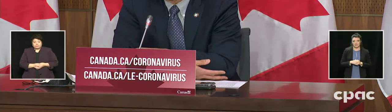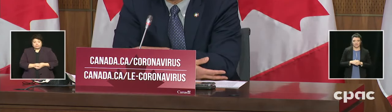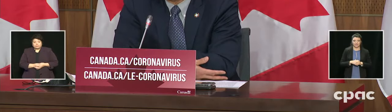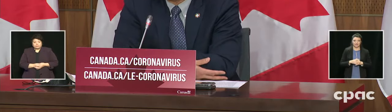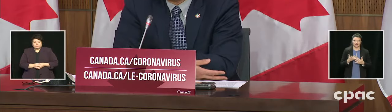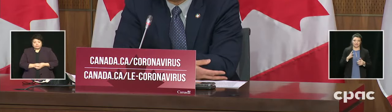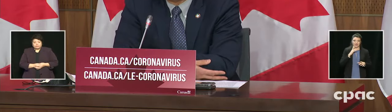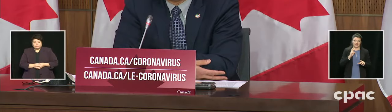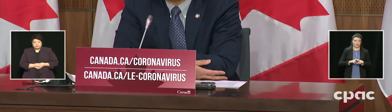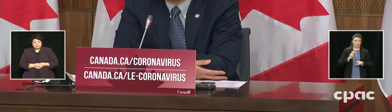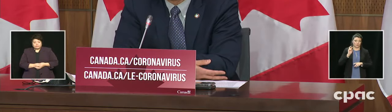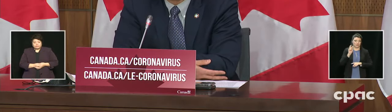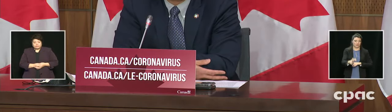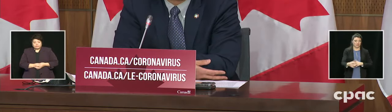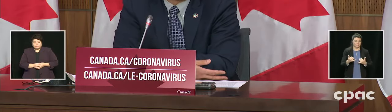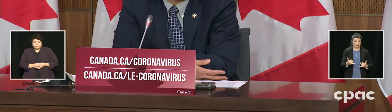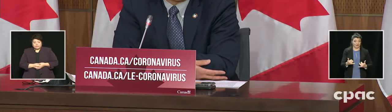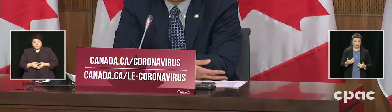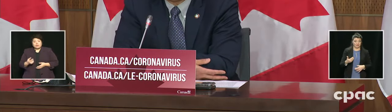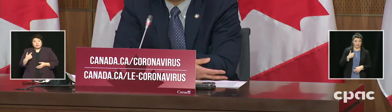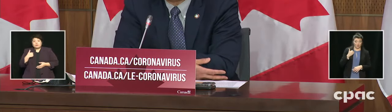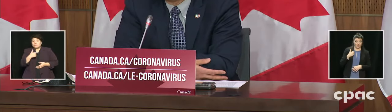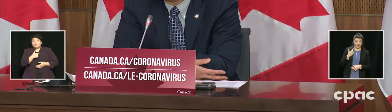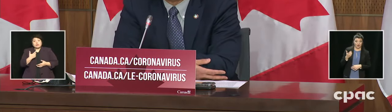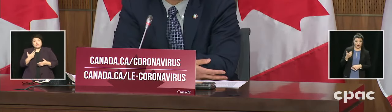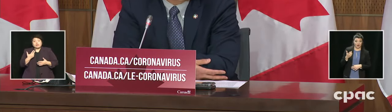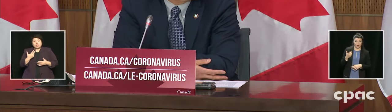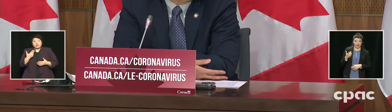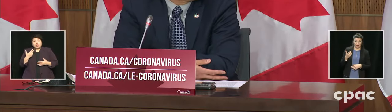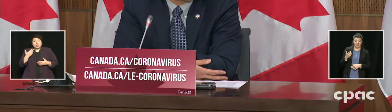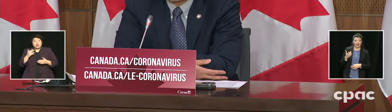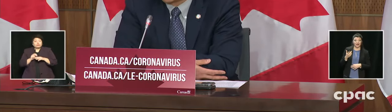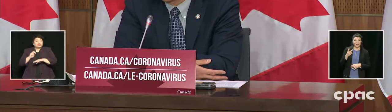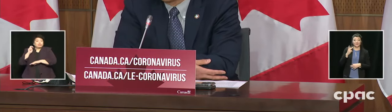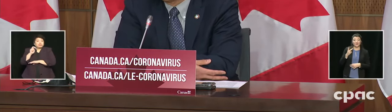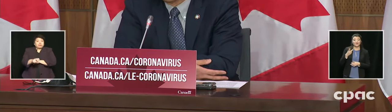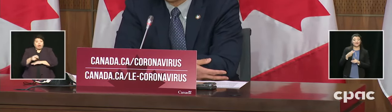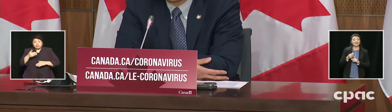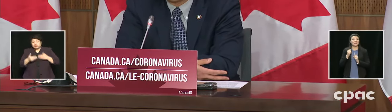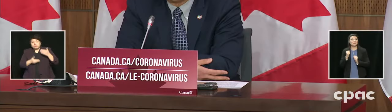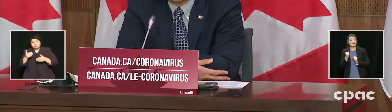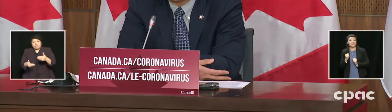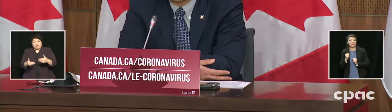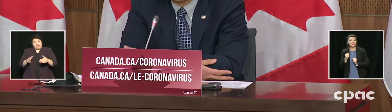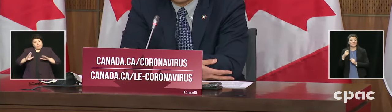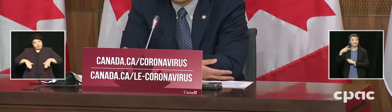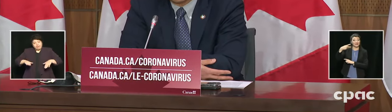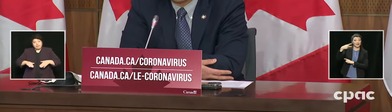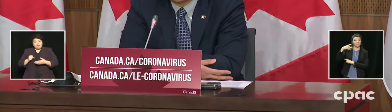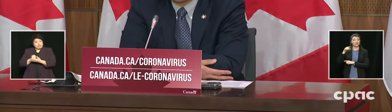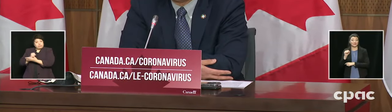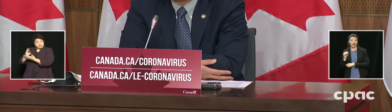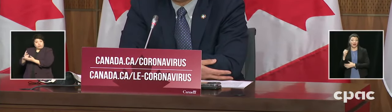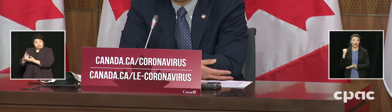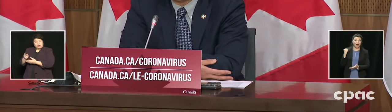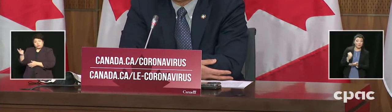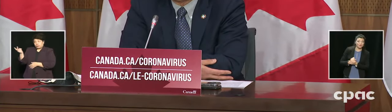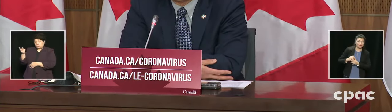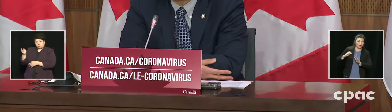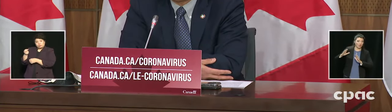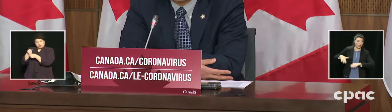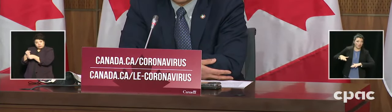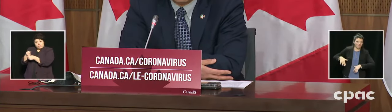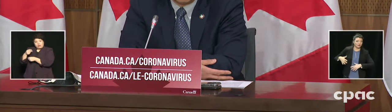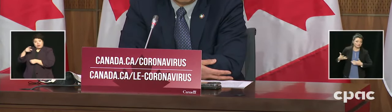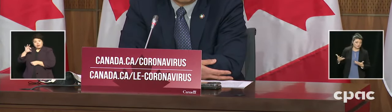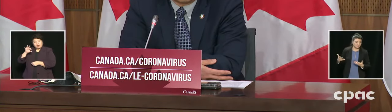l'avance trop vite parce qu'on n'a même pas eu l'approbation des 2 vaccins candidats prometteurs, c'est Pfizer et Moderna. Si